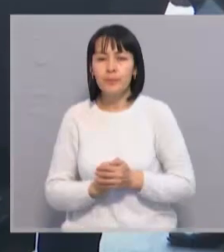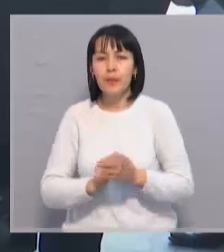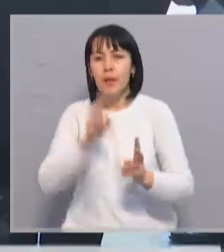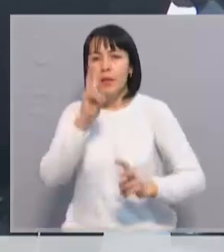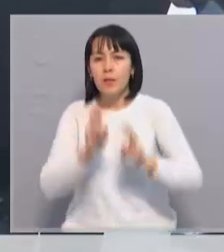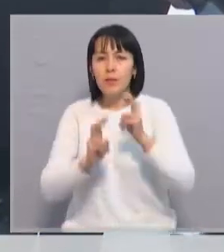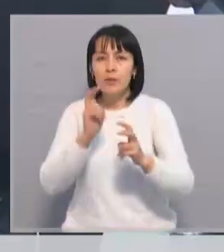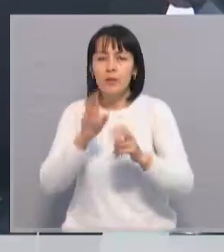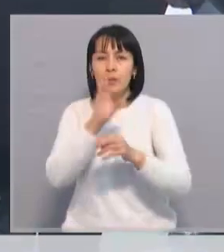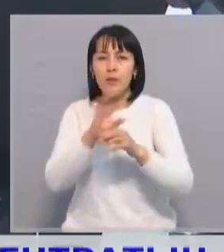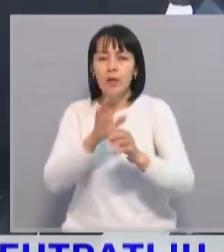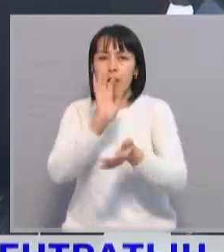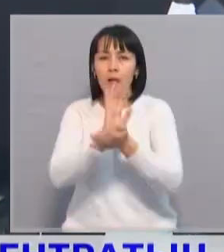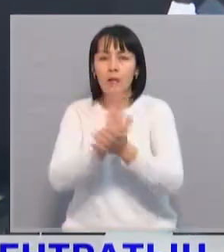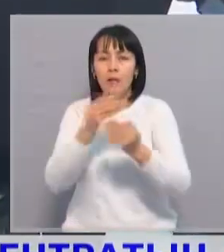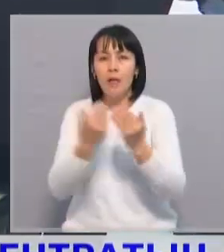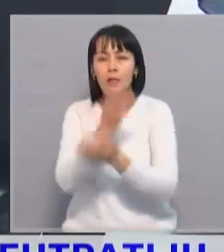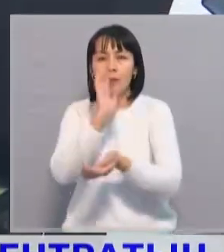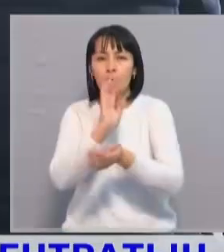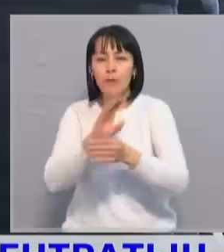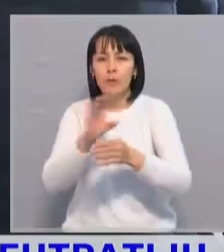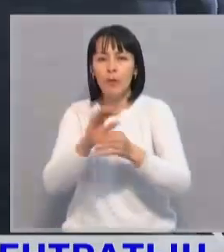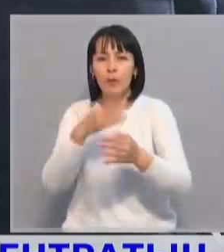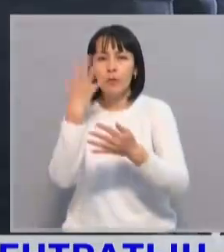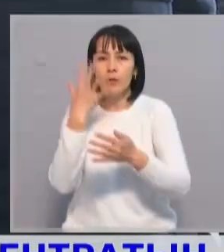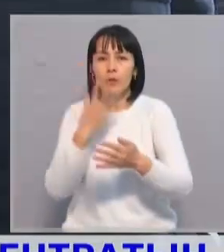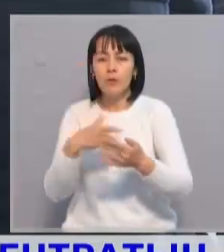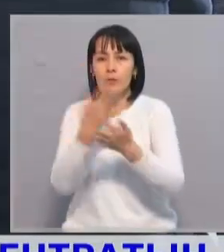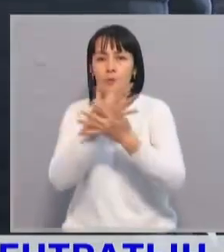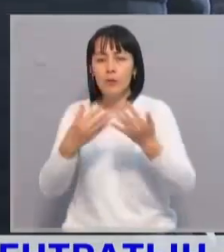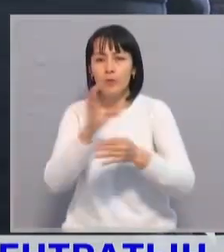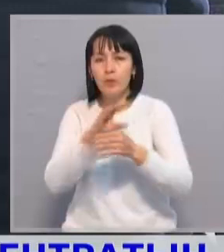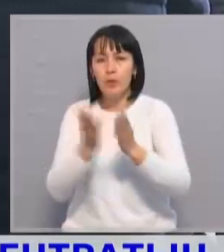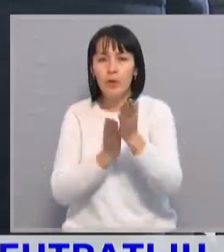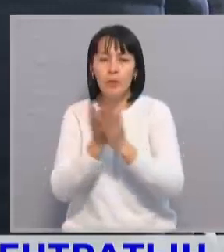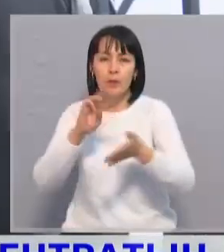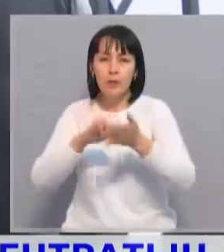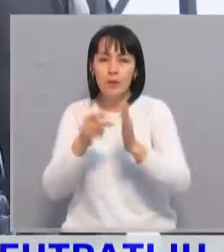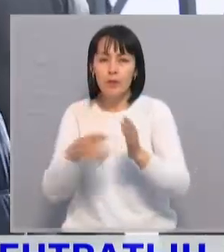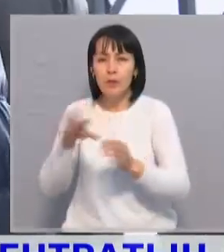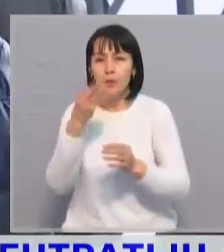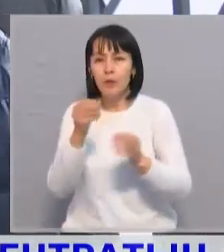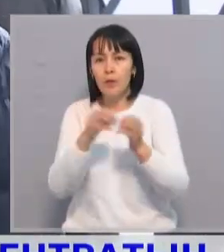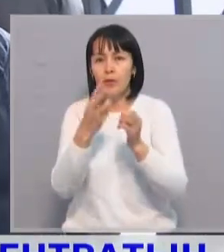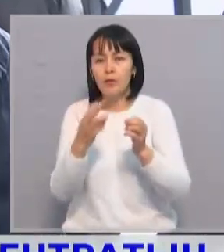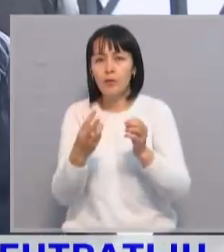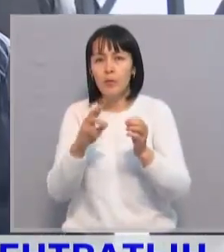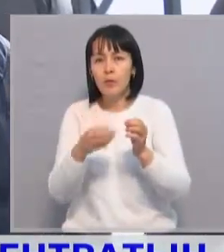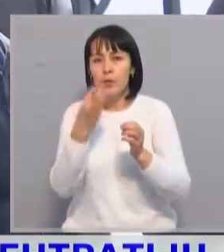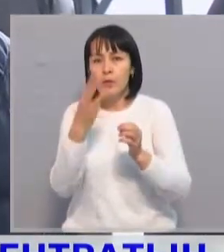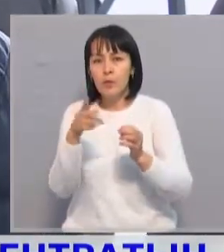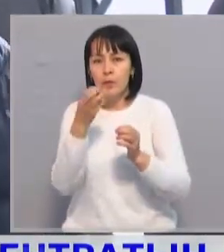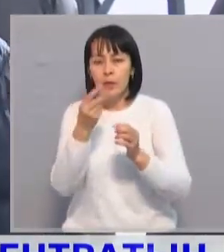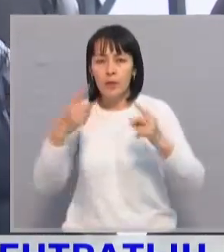Қорғасын зауытынан шыққан қалдықтарды қайта өңдеу арқылы түсті металдар концентратын өндіруге бағытталған жобаның жалпы құны 13,3